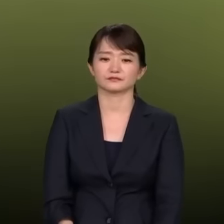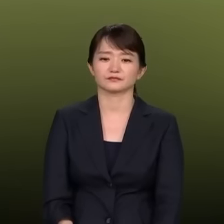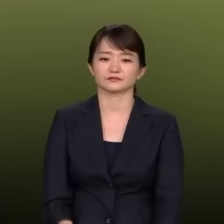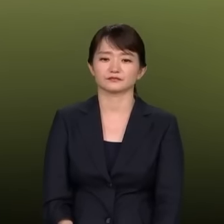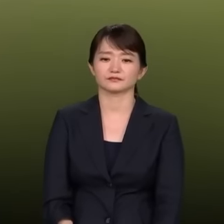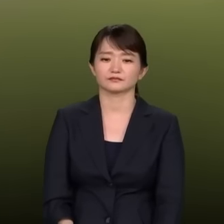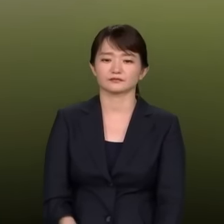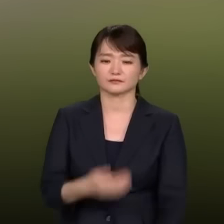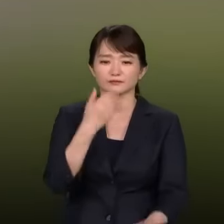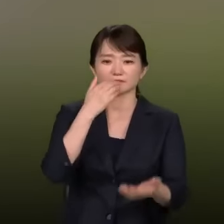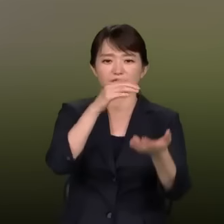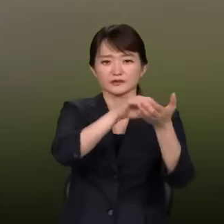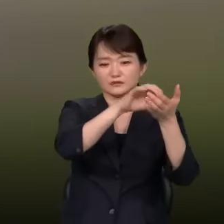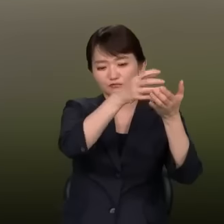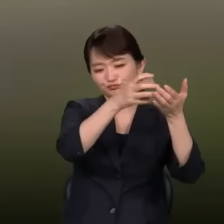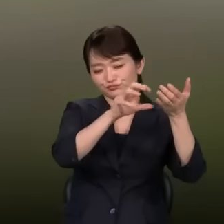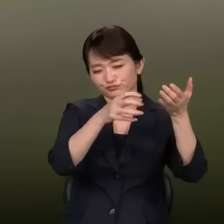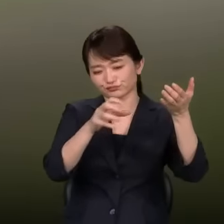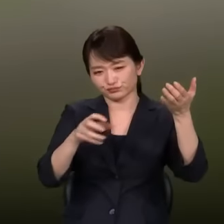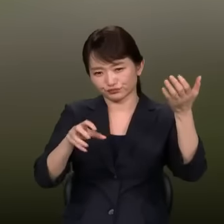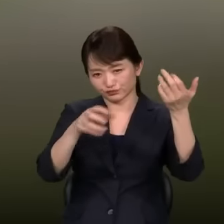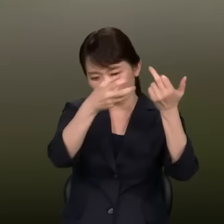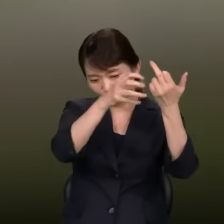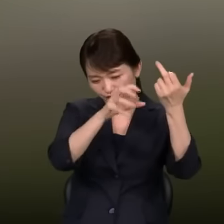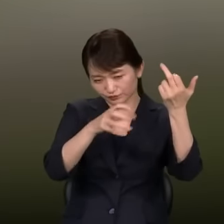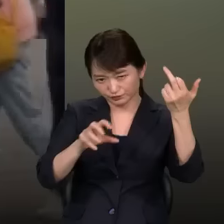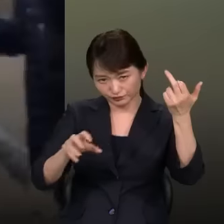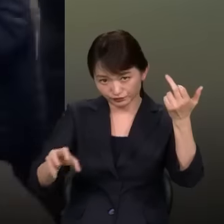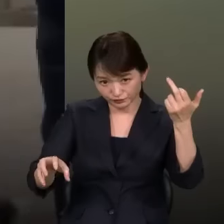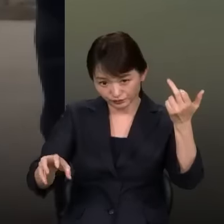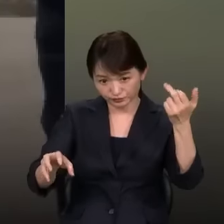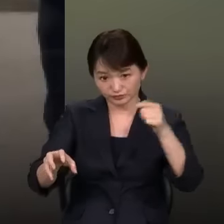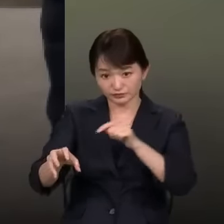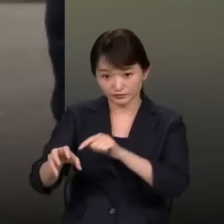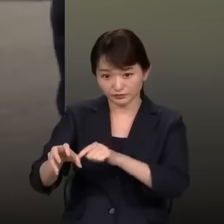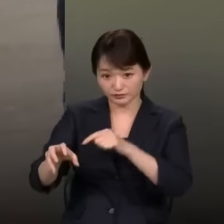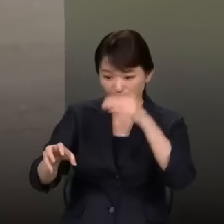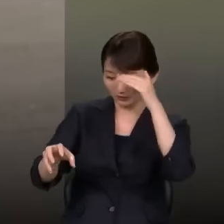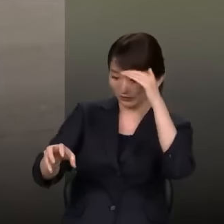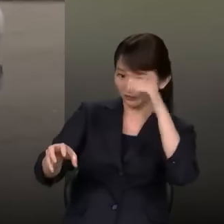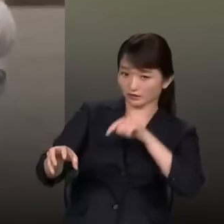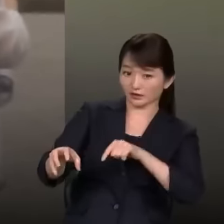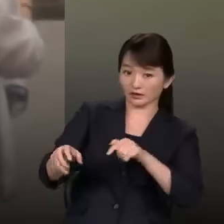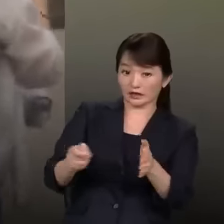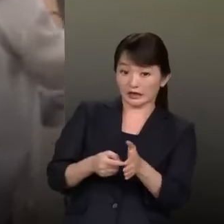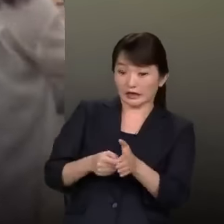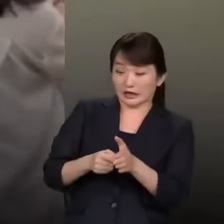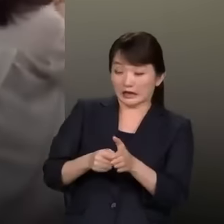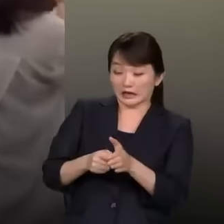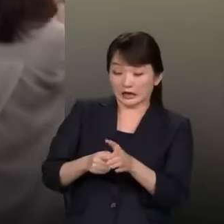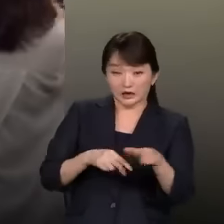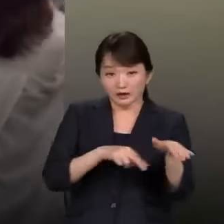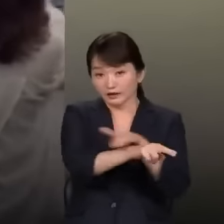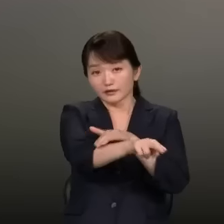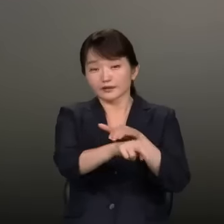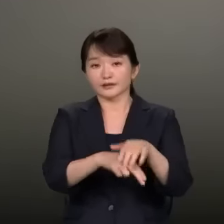거대한 바위들이 뿌연 연기를 일으키며 산 아래로 굴러떨어집니다. 이를 지켜보던 사람들이 황급히 도망칩니다.